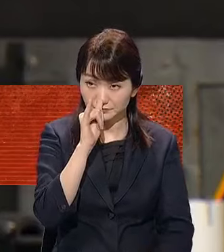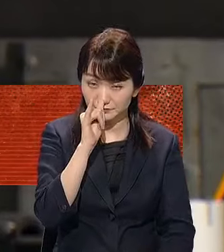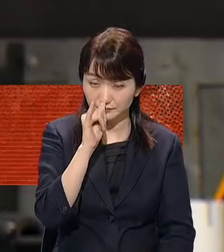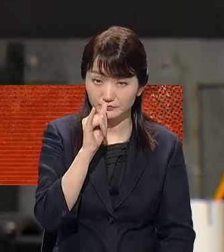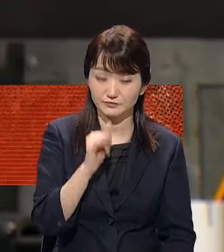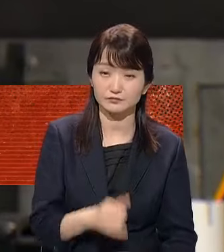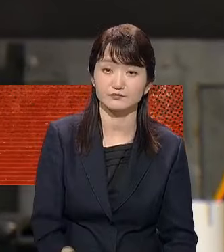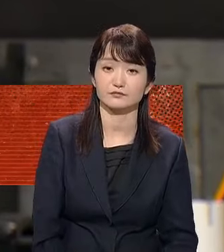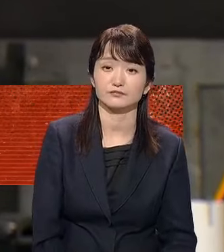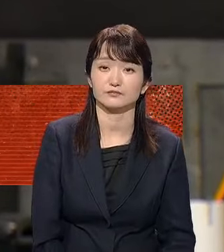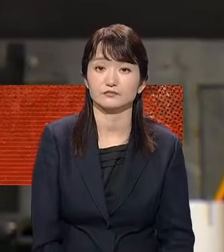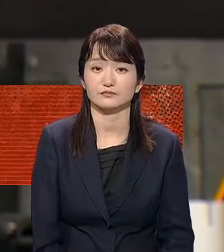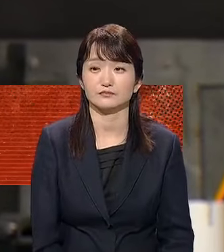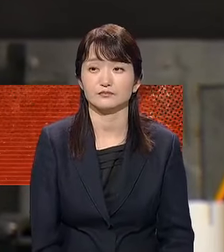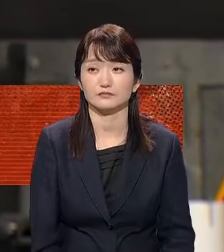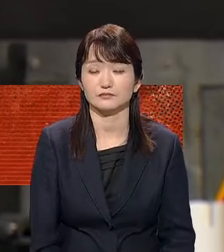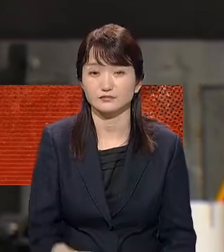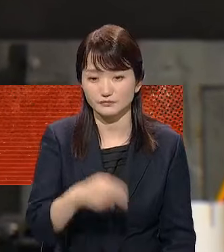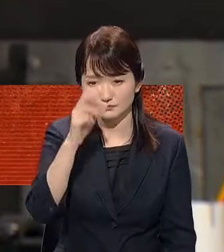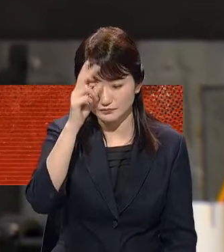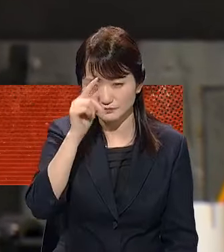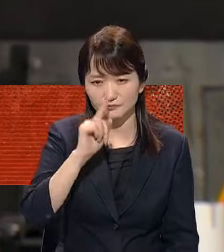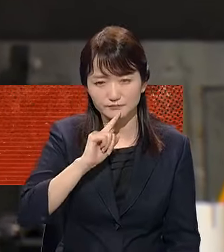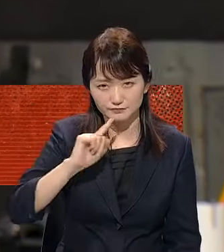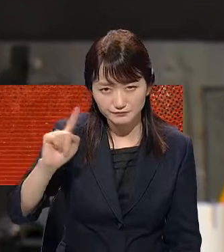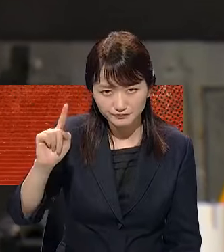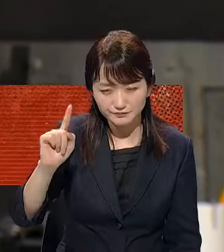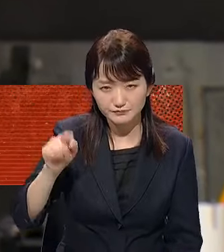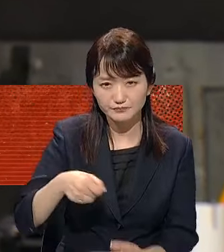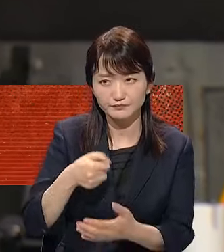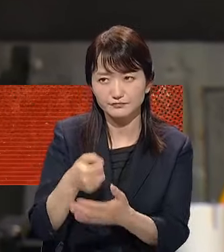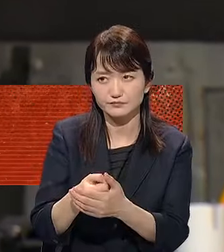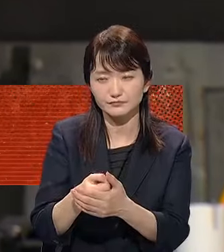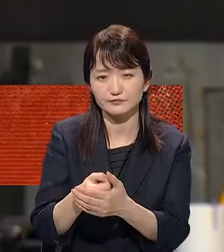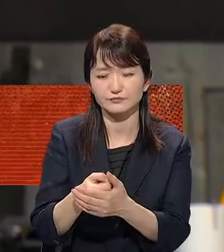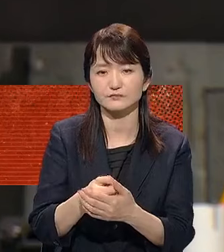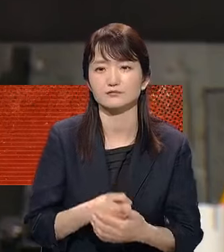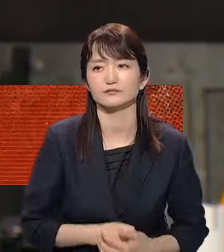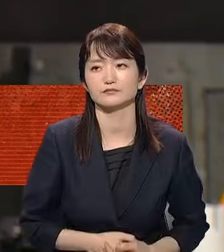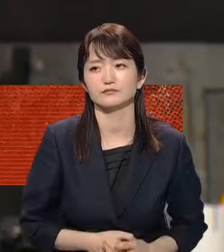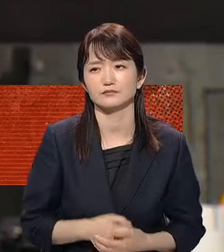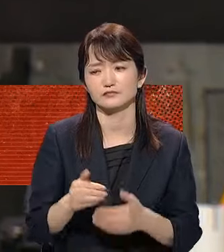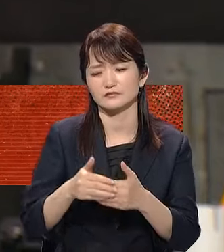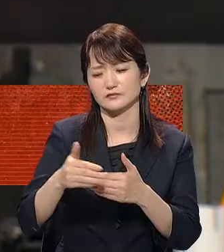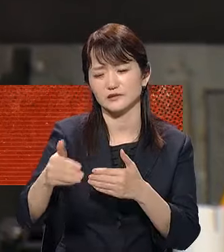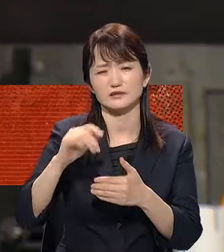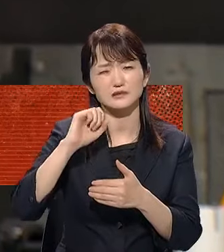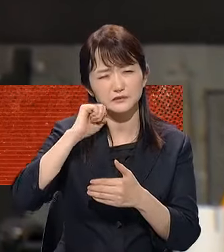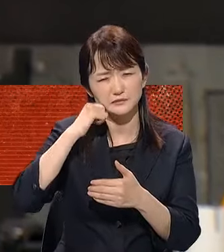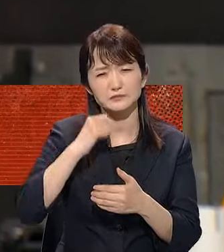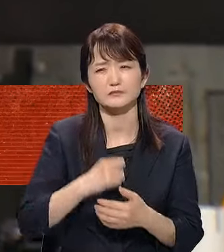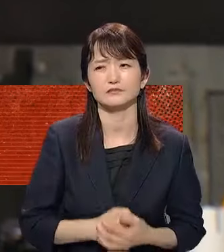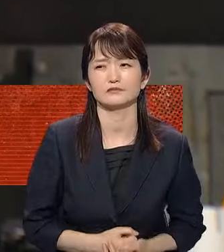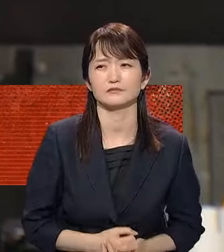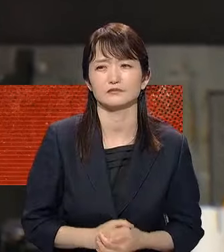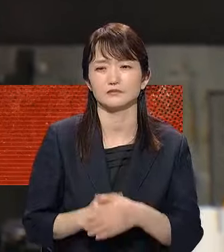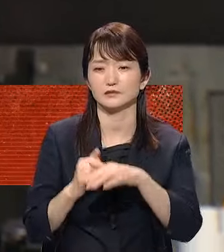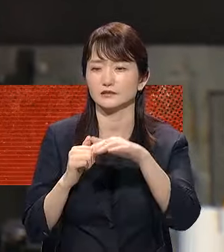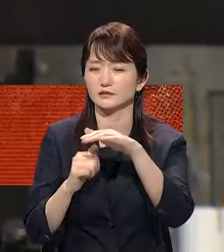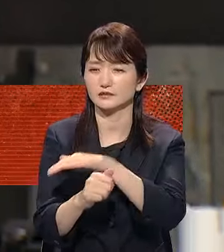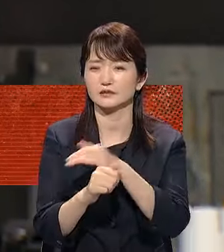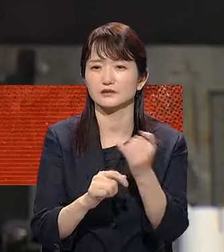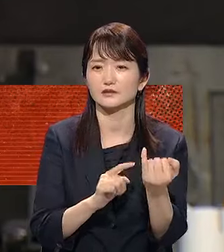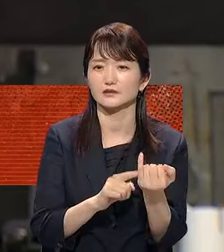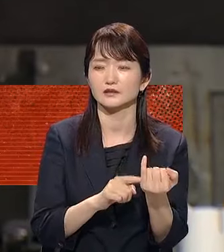상황이지 않습니까? 그래서 경찰에 이제 고소를 하기로 결심을 하고 실행에 옮겼는데 그 과정도 순탄치는 않았습니다. 이 대표가